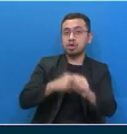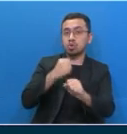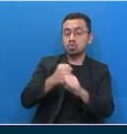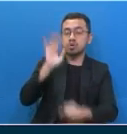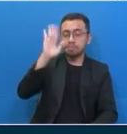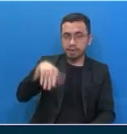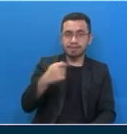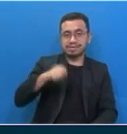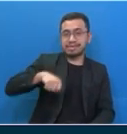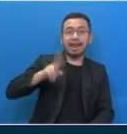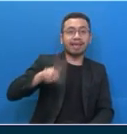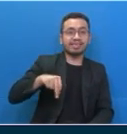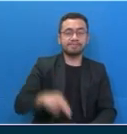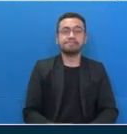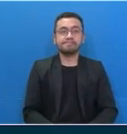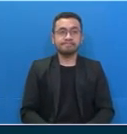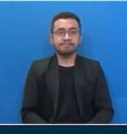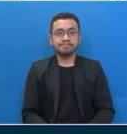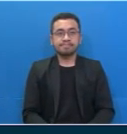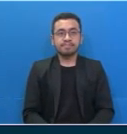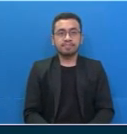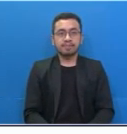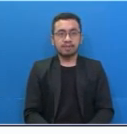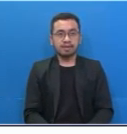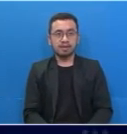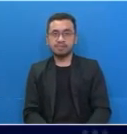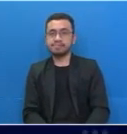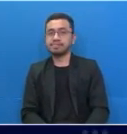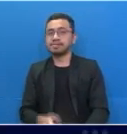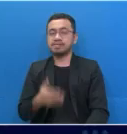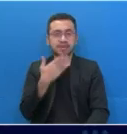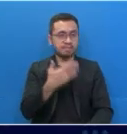Kita akan terus pantau bersama, Yasir. Silitonga, terima kasih atas informasinya